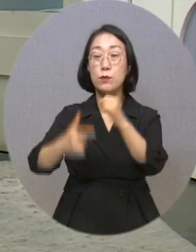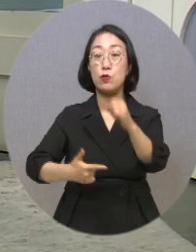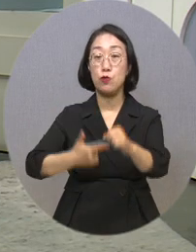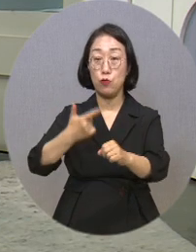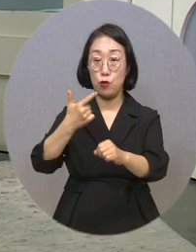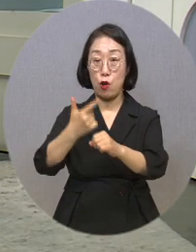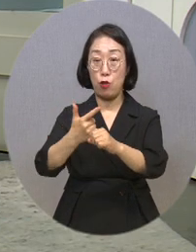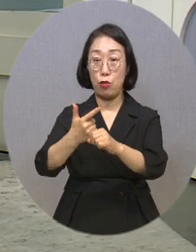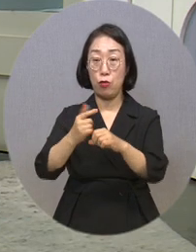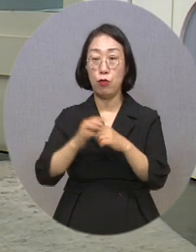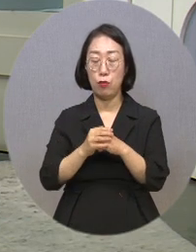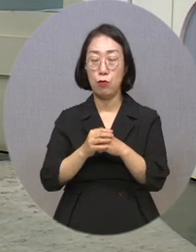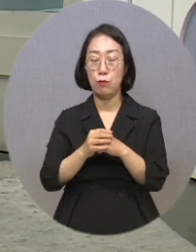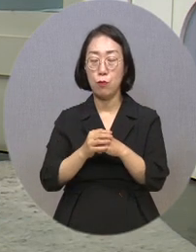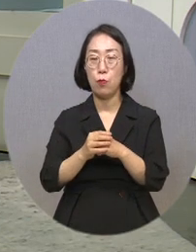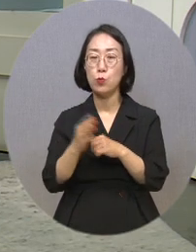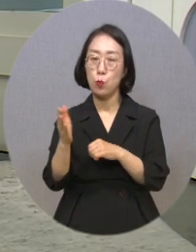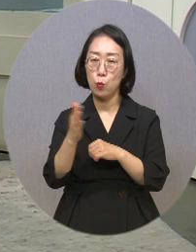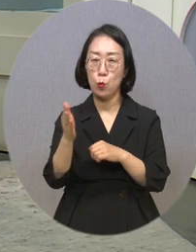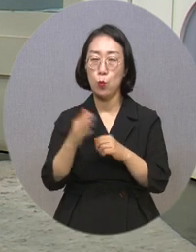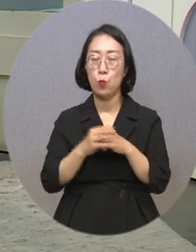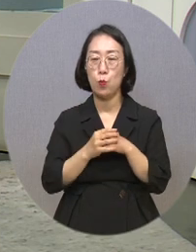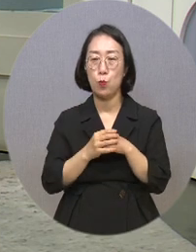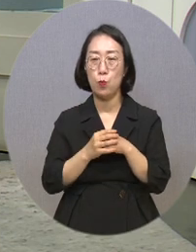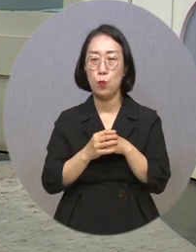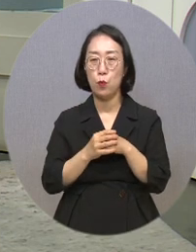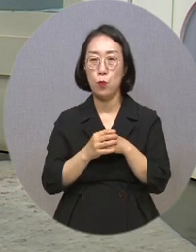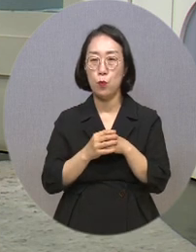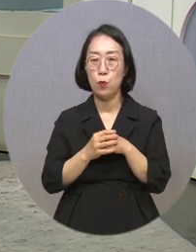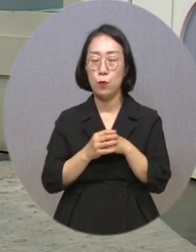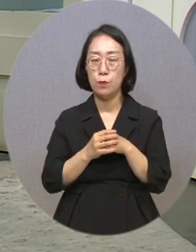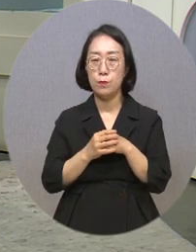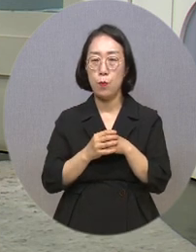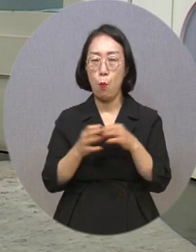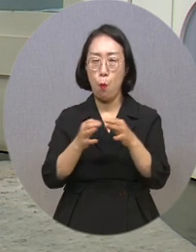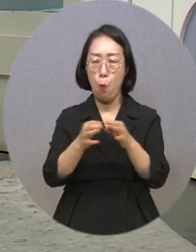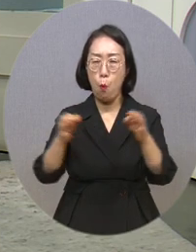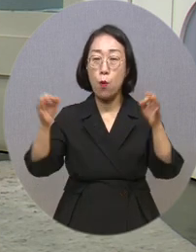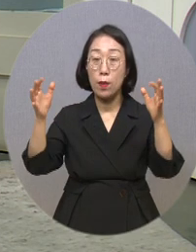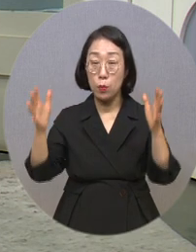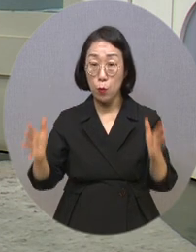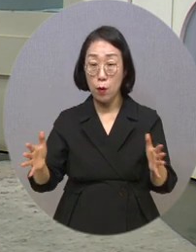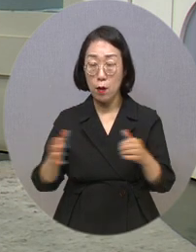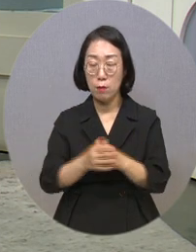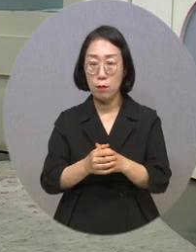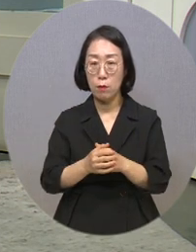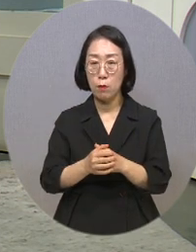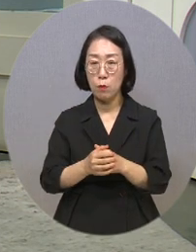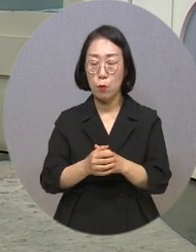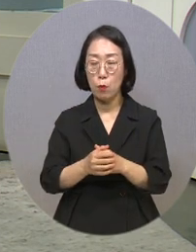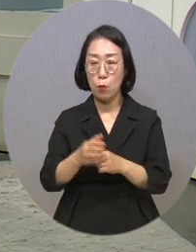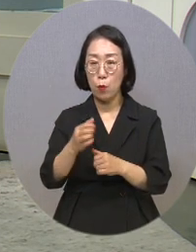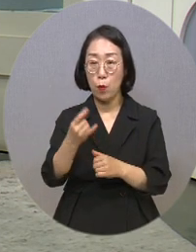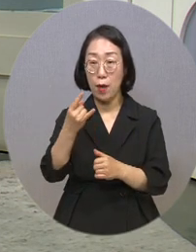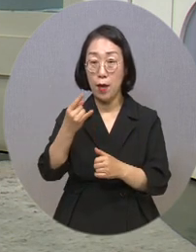16년인가요? 네, 그렇게 됐습니다. 그 정도 됐죠? 네. 그렇게 오랜 세월을 그냥 회장직으로